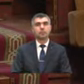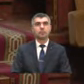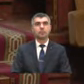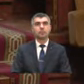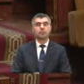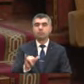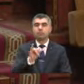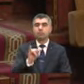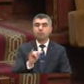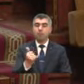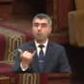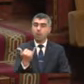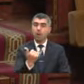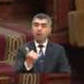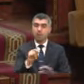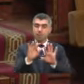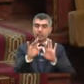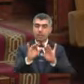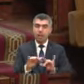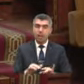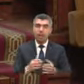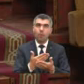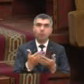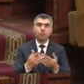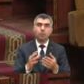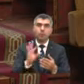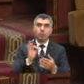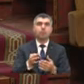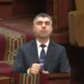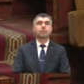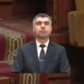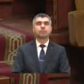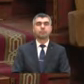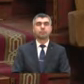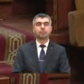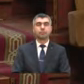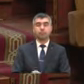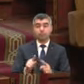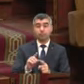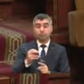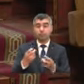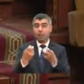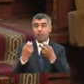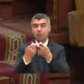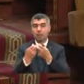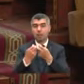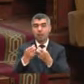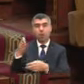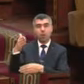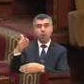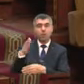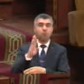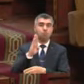يعني اعطائكم الاهميه لهذا التقرير ومدى تنزيله على ارض الواقع، ثم انه للحصر نعطي مثال بالقنصليه ديال